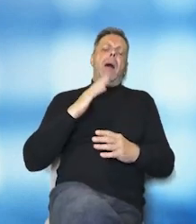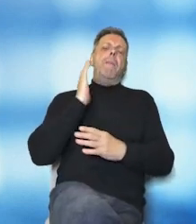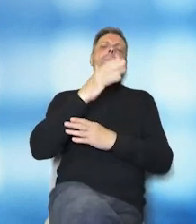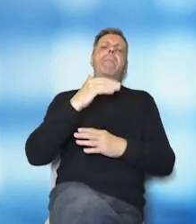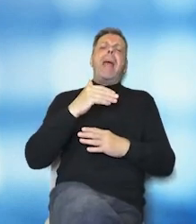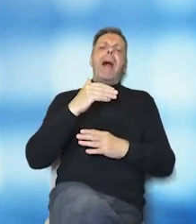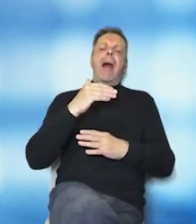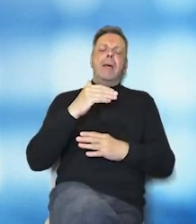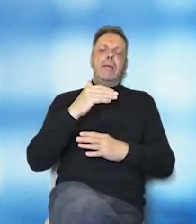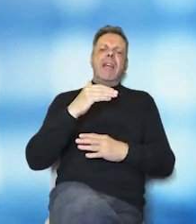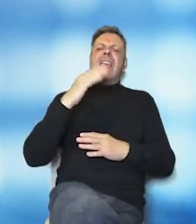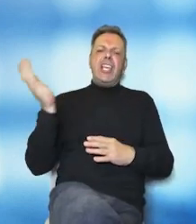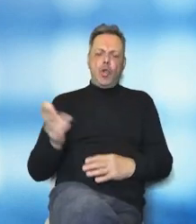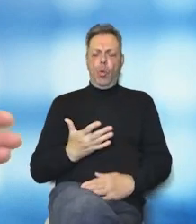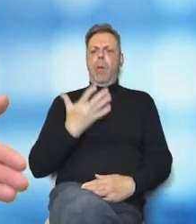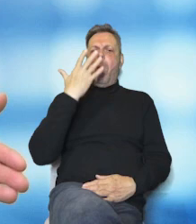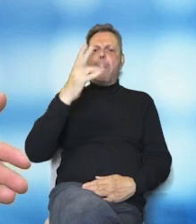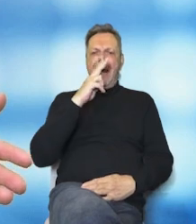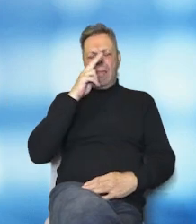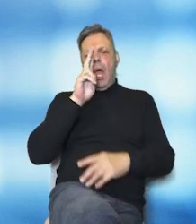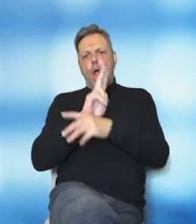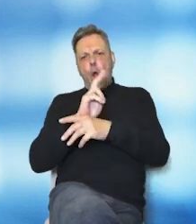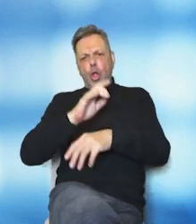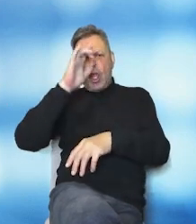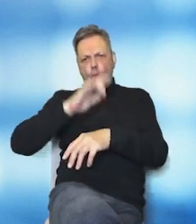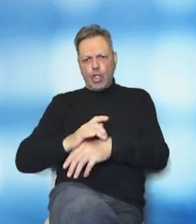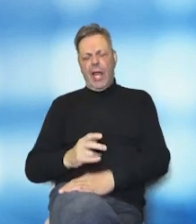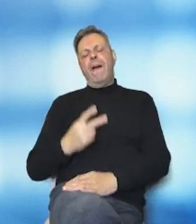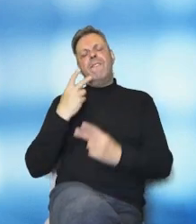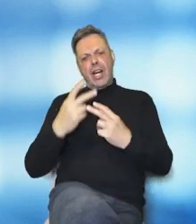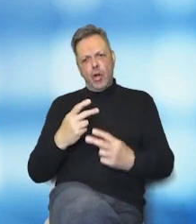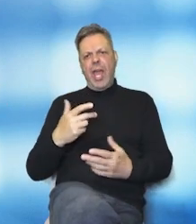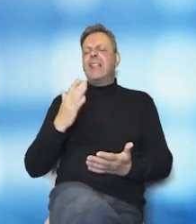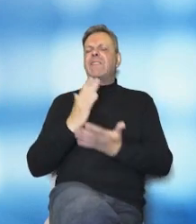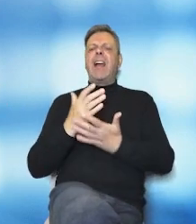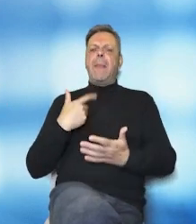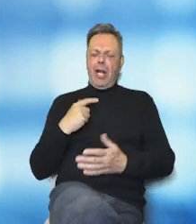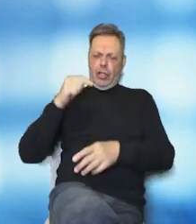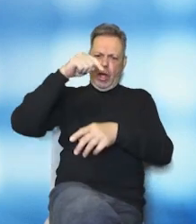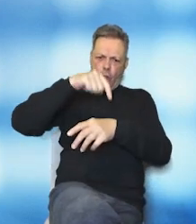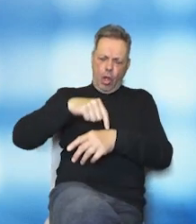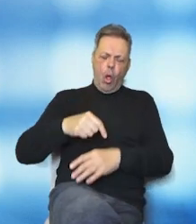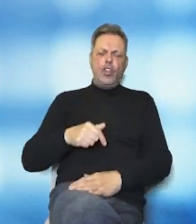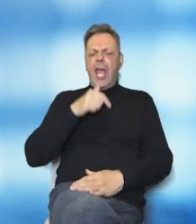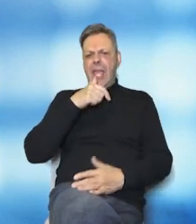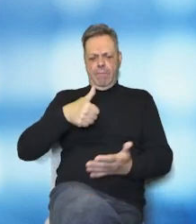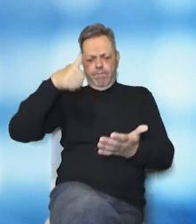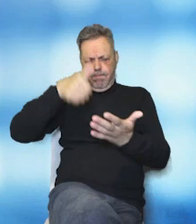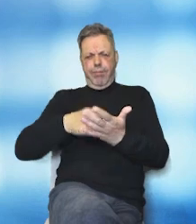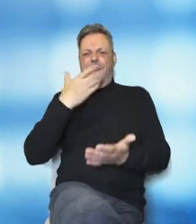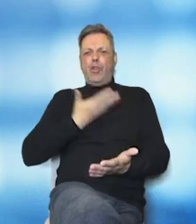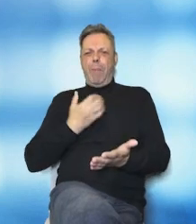ima 5 kontrolnih točaka. Ono što je bitno je da svaki naš Highlander dođe na kontrolnu točku i otisne si žig kako bi na